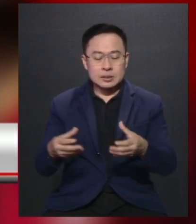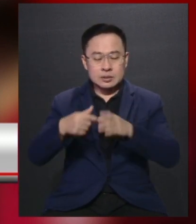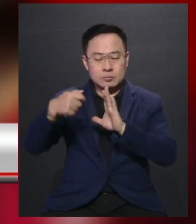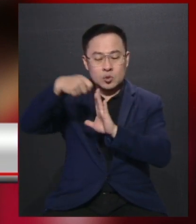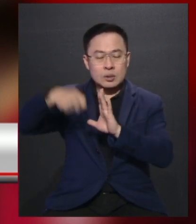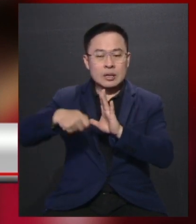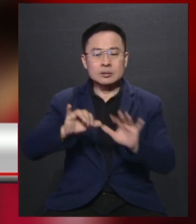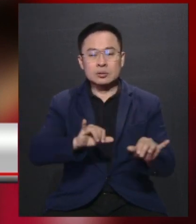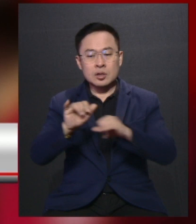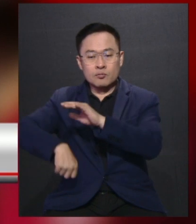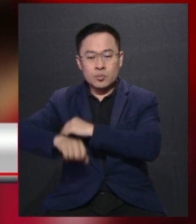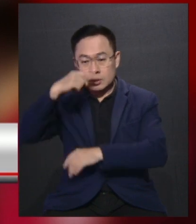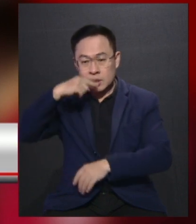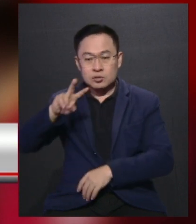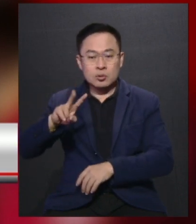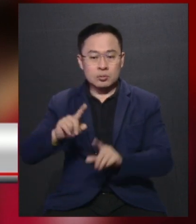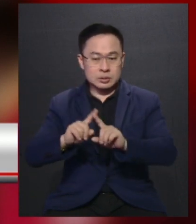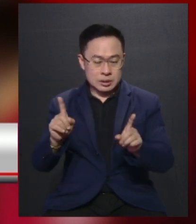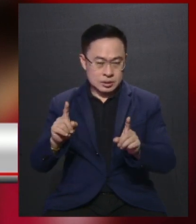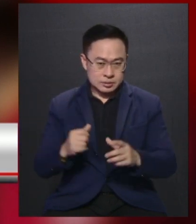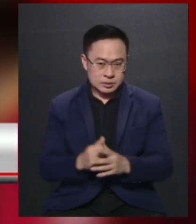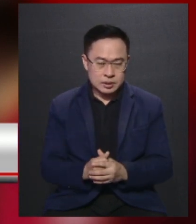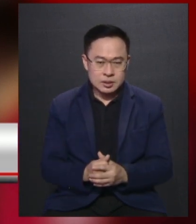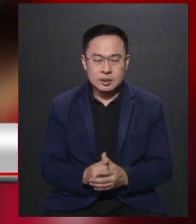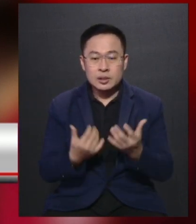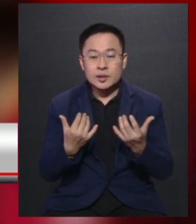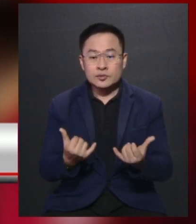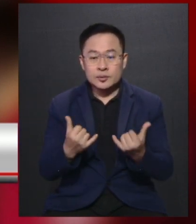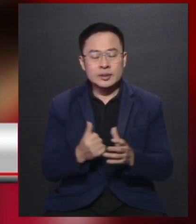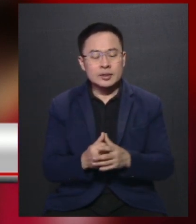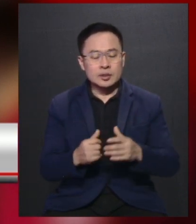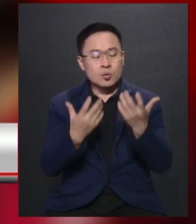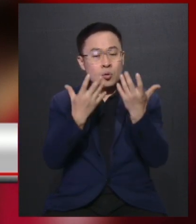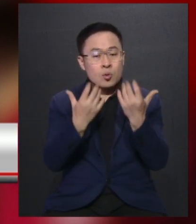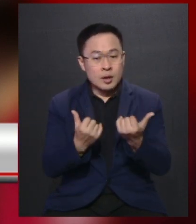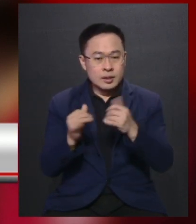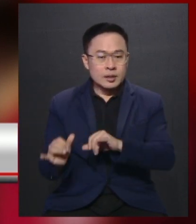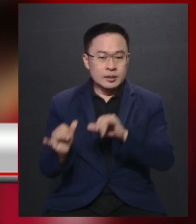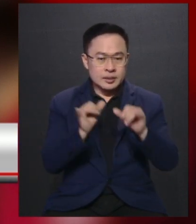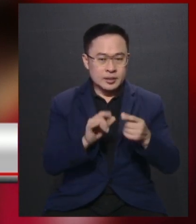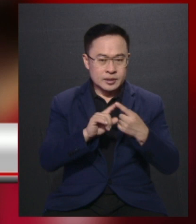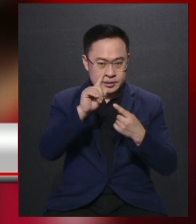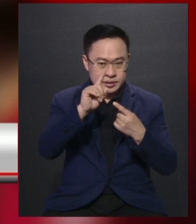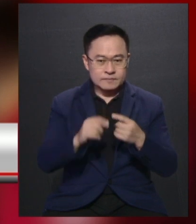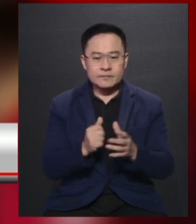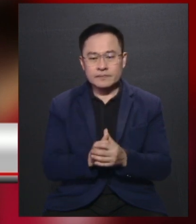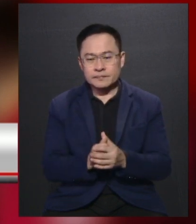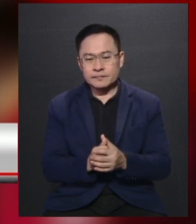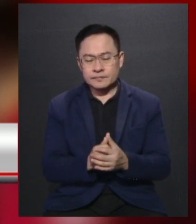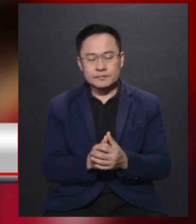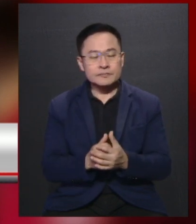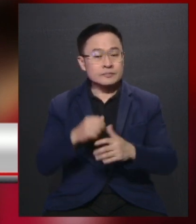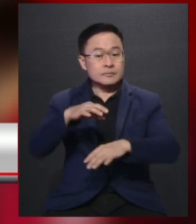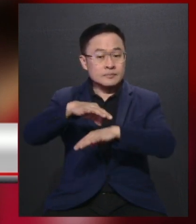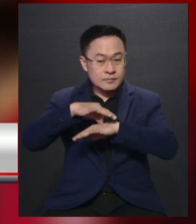เพราะว่าอับดุลฮาฟิกเป็นตัวหลักนะฮะลงสนามไป 27นัดทำ 2ประตูกับ 1 assistนะครับย้ายมาเทโรก็